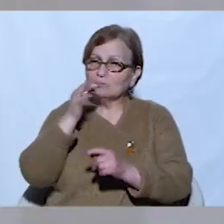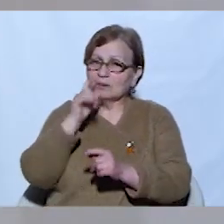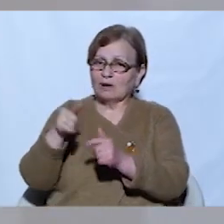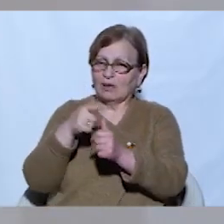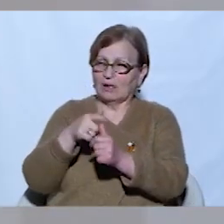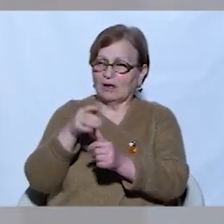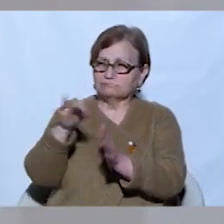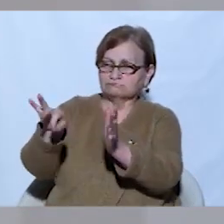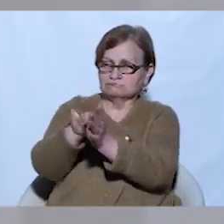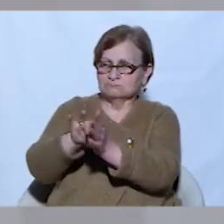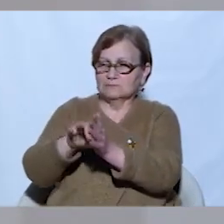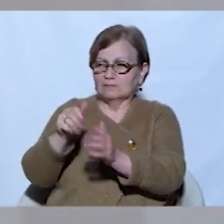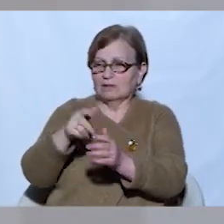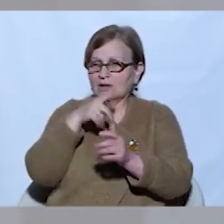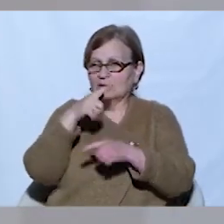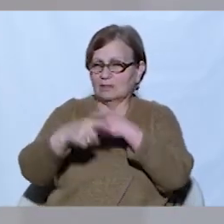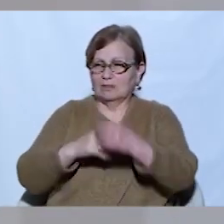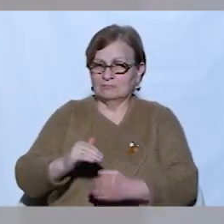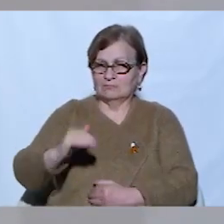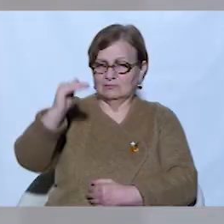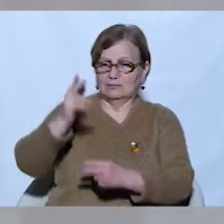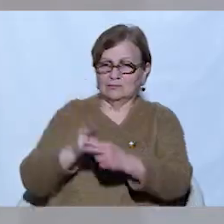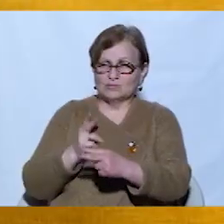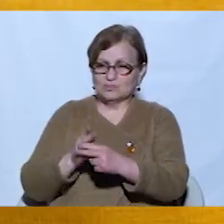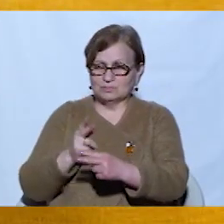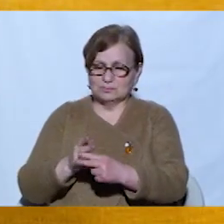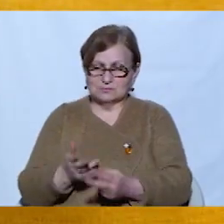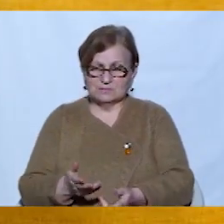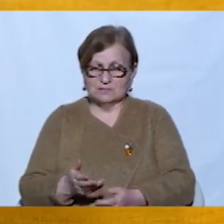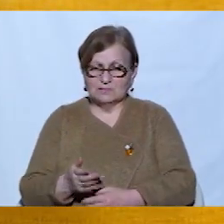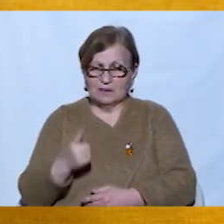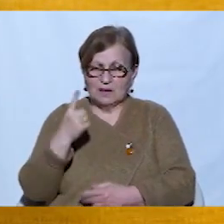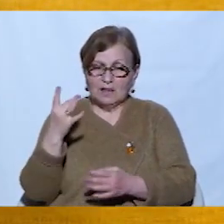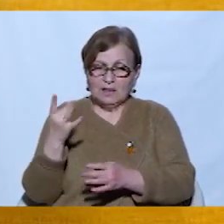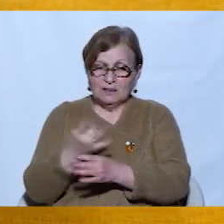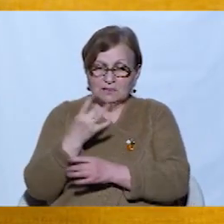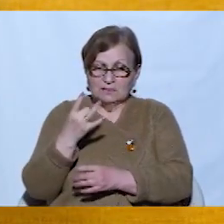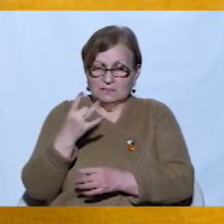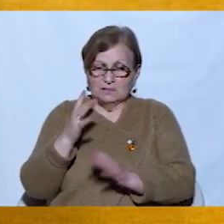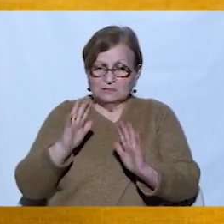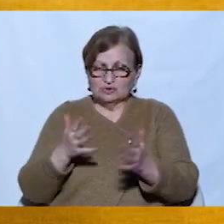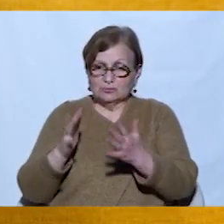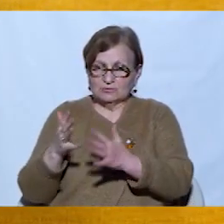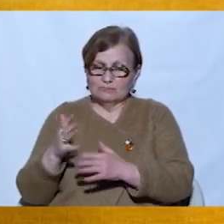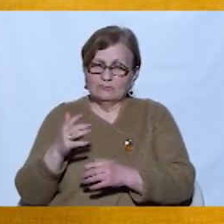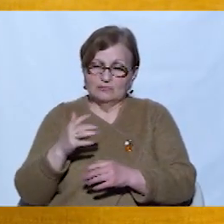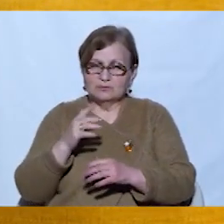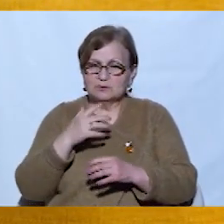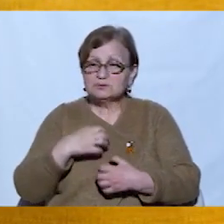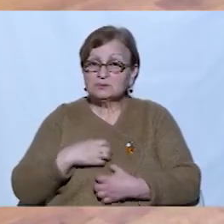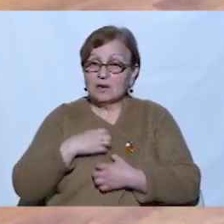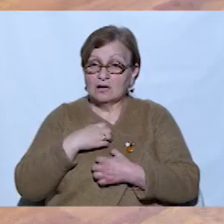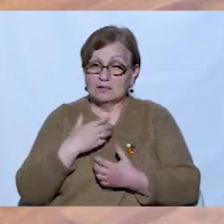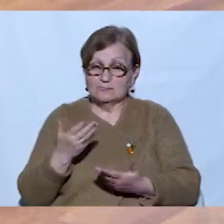ხოლმე ცხოვრებაში ბავშვს ხელს. განვითარებაში კი ბატონო. ანა, ერთჯერადი შემთხვევები რამდენად შეგვიძლია განვიხილოთ საგანგაში?